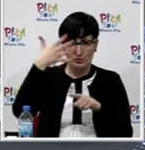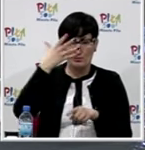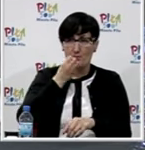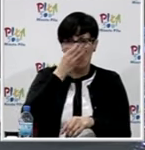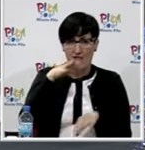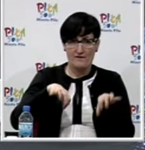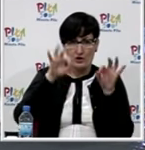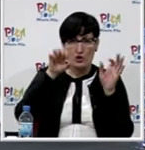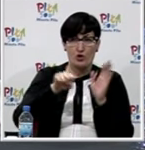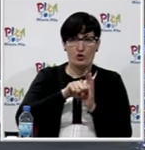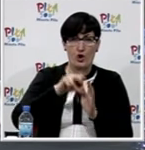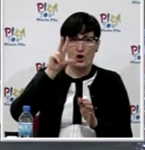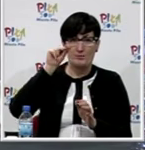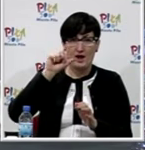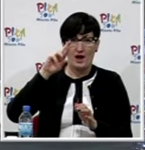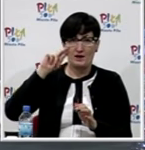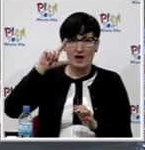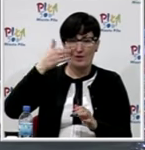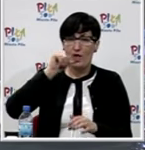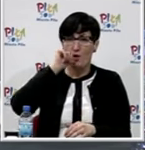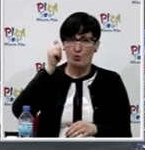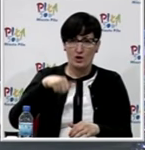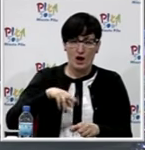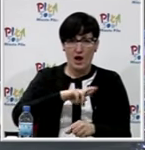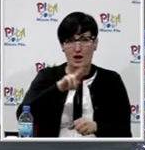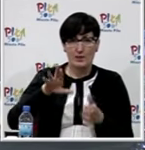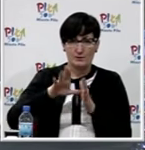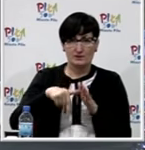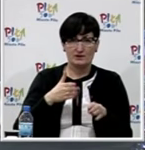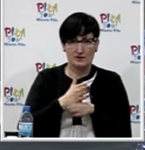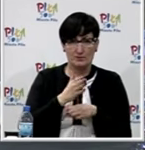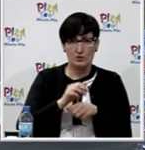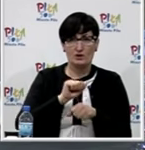wyborami do Parlamentu Europejskiego Rada Miasta Piły jest zobowiązana